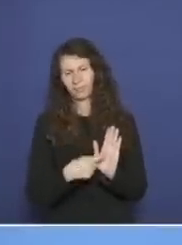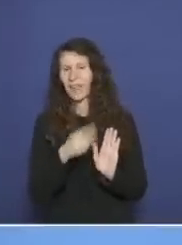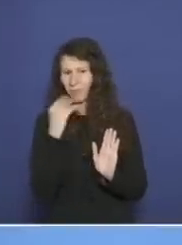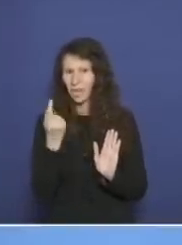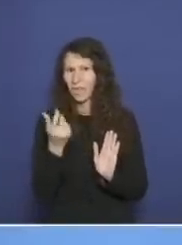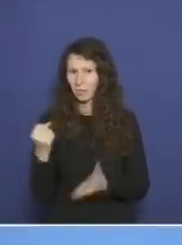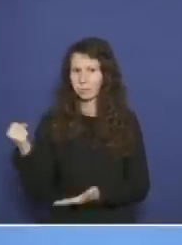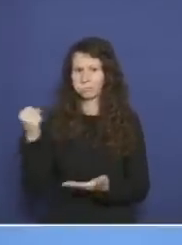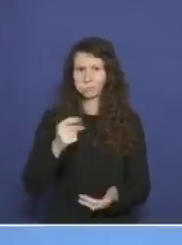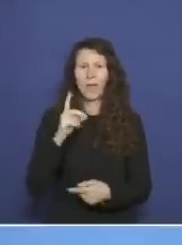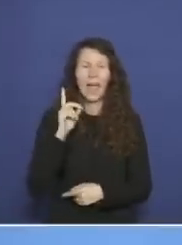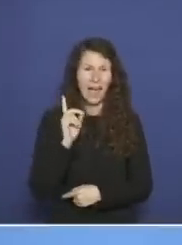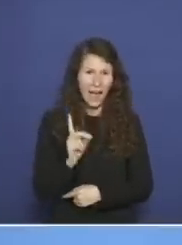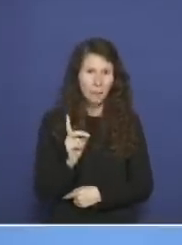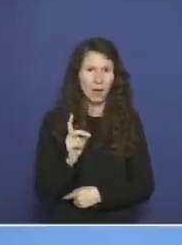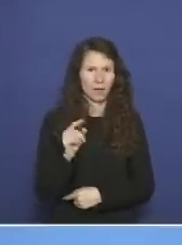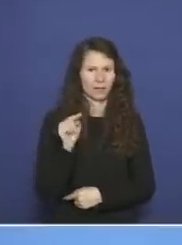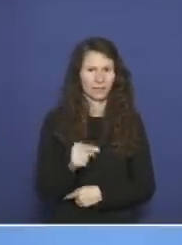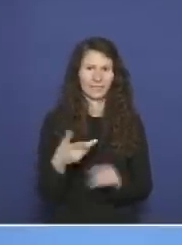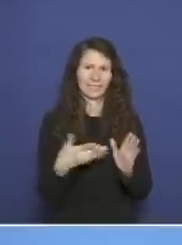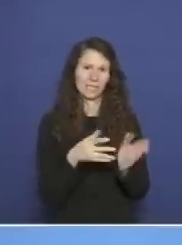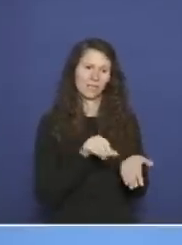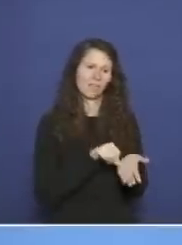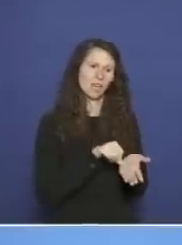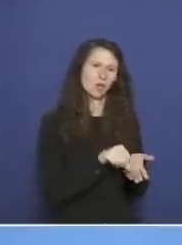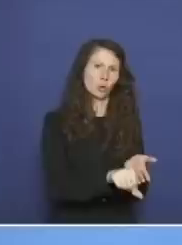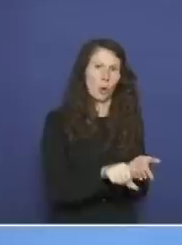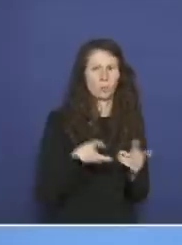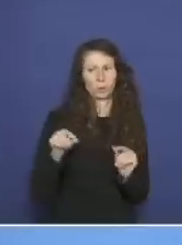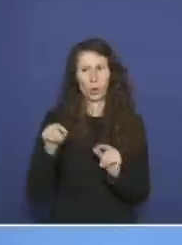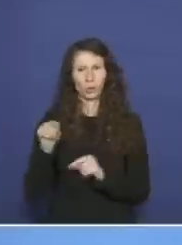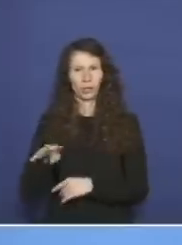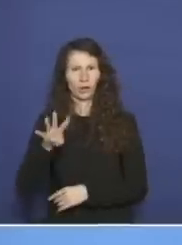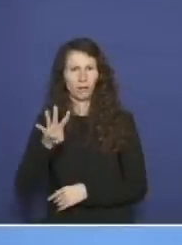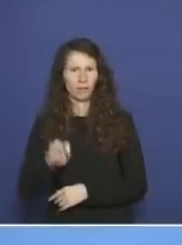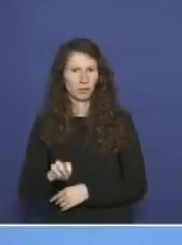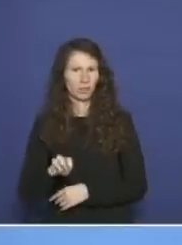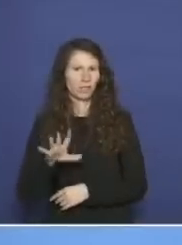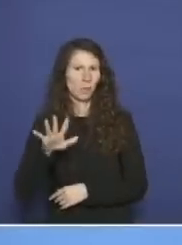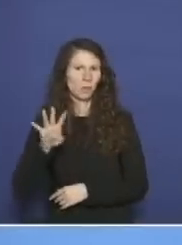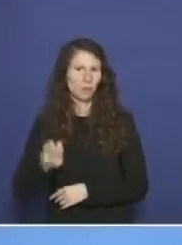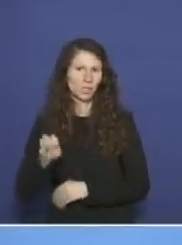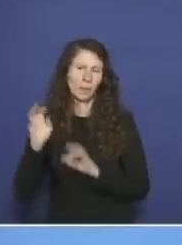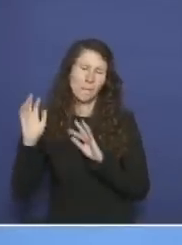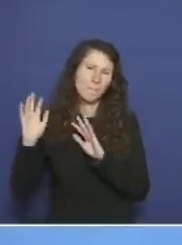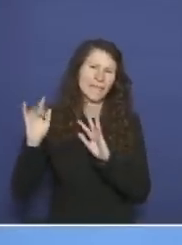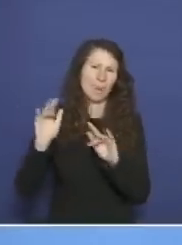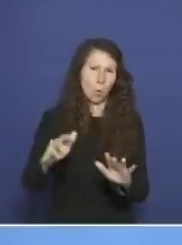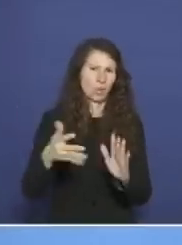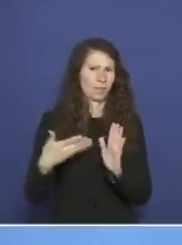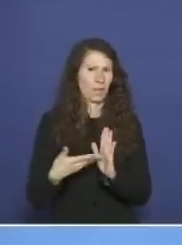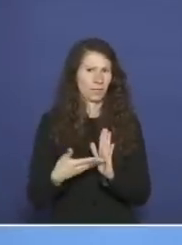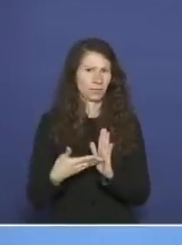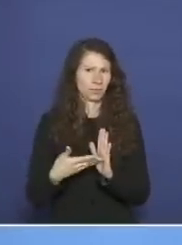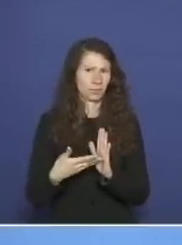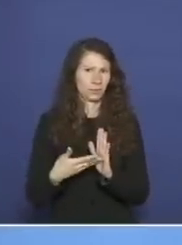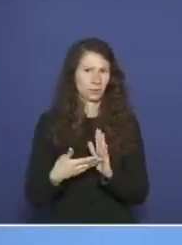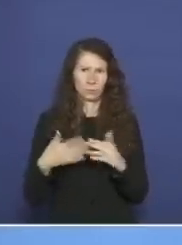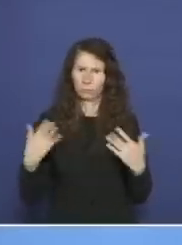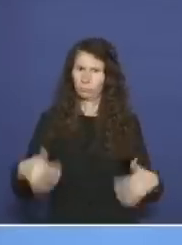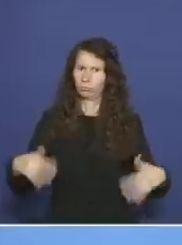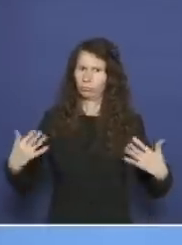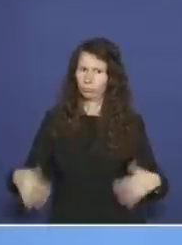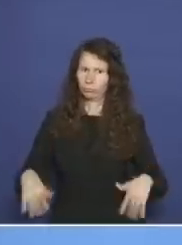Vergütung für den Test mal dagegen nehmen, sind das um die 40, 45 Millionen Tests. 40, 45 Millionen